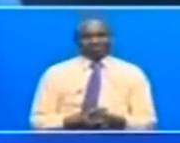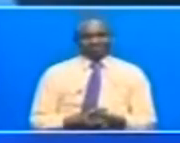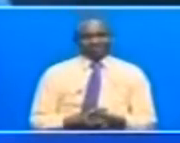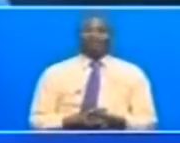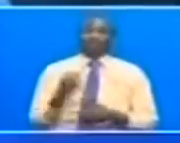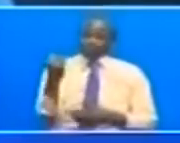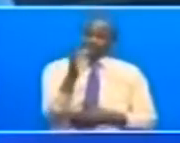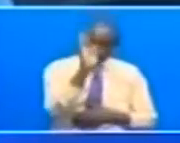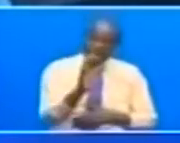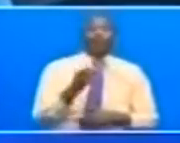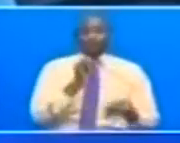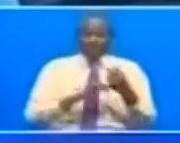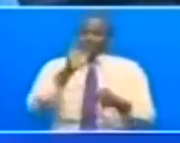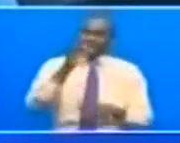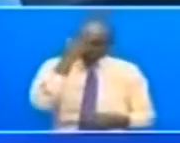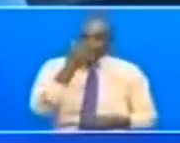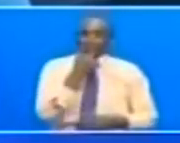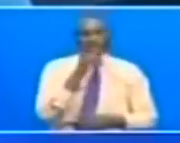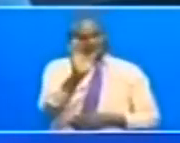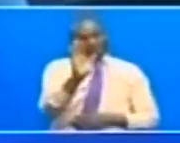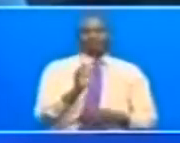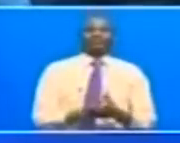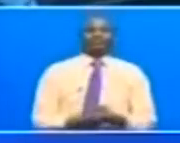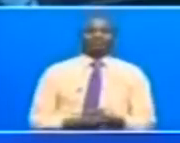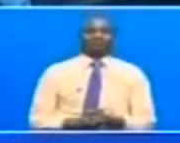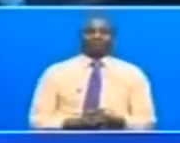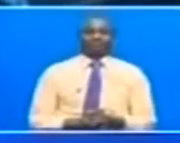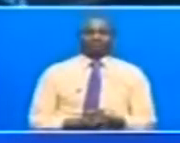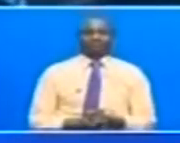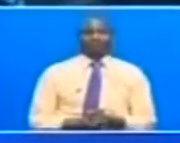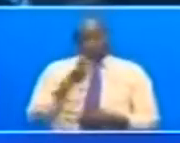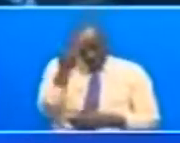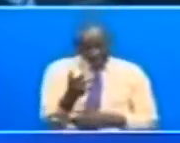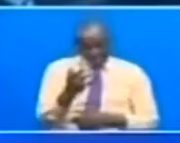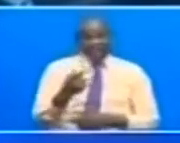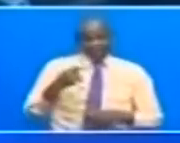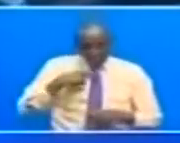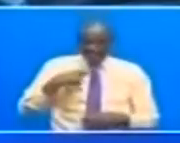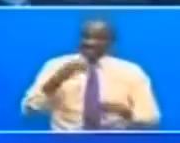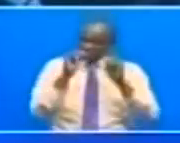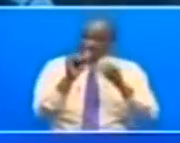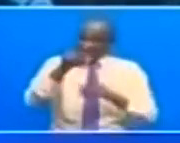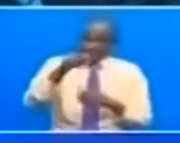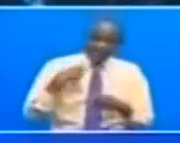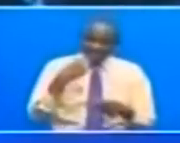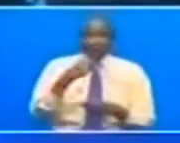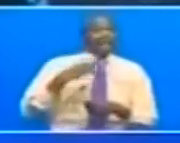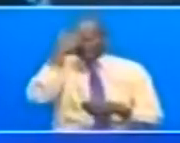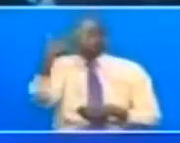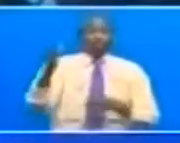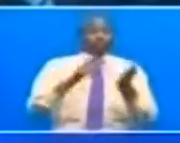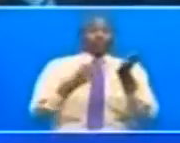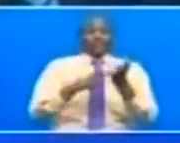hata watoto yake hata bibi yake unajua hii anajua kijaluo. Kwa maana mimi nilikuwa naonesha yeye mimi hapa najua